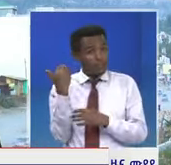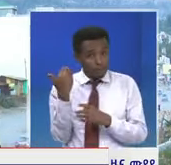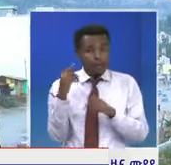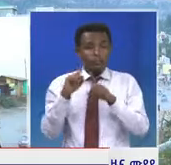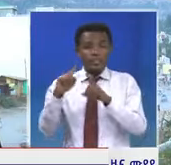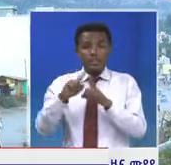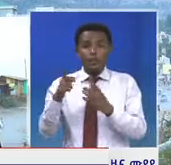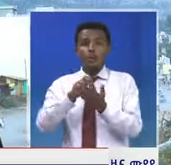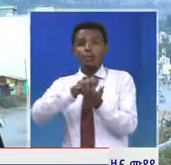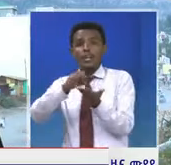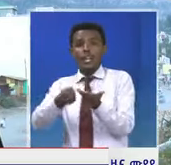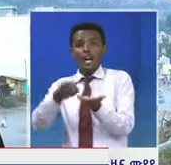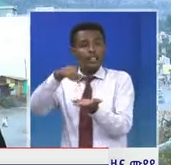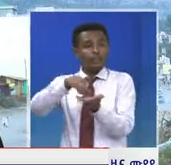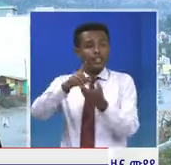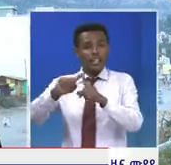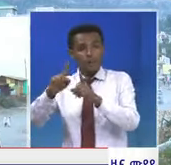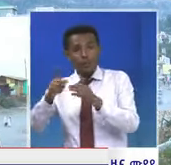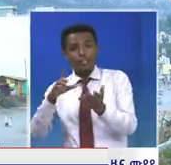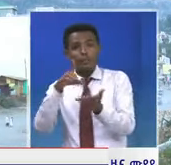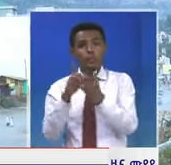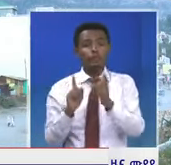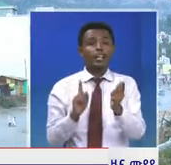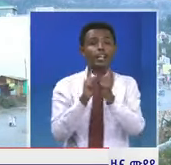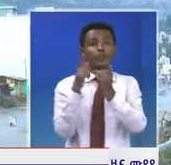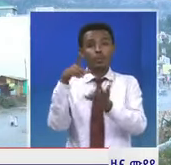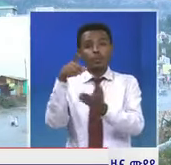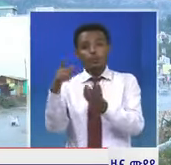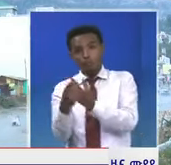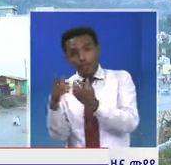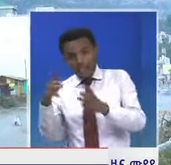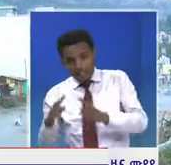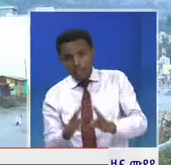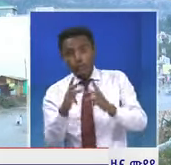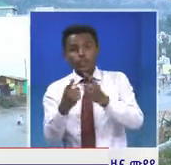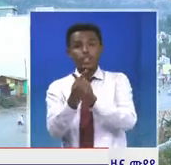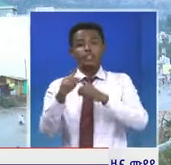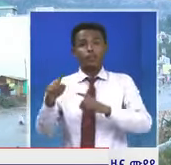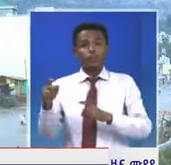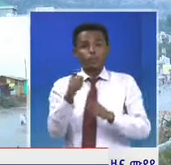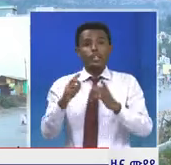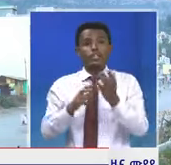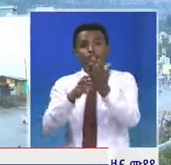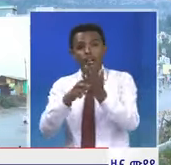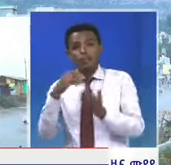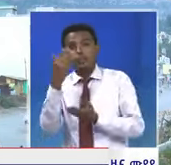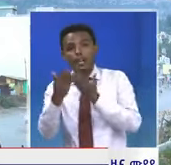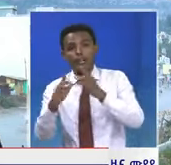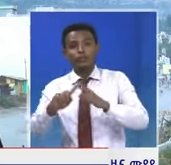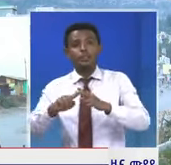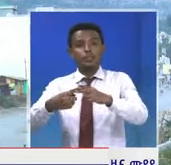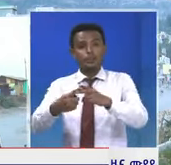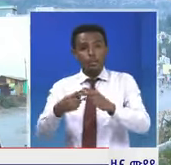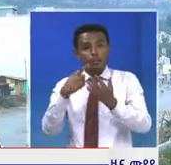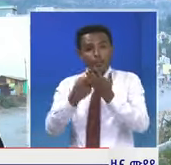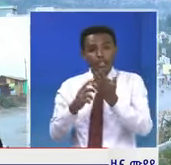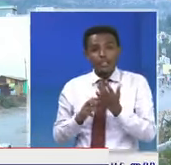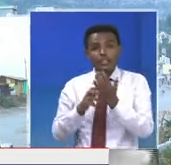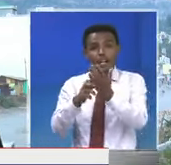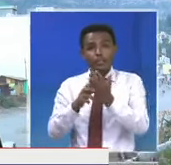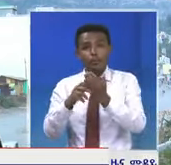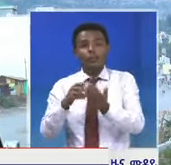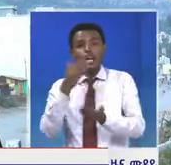ከተማ ከተለያዩ ከተሞች የሚያገናኙ መንገዶች ነጻ በመሆናቸው የትራንስፖርት አገልግሎት ተጀምሯል በእነዚህ የትራንስፖርት